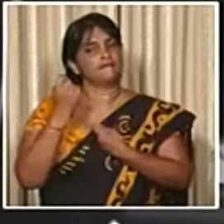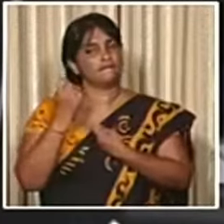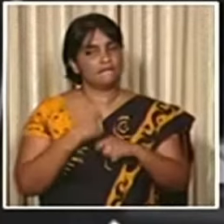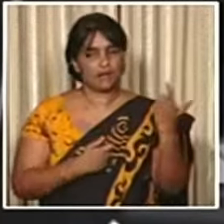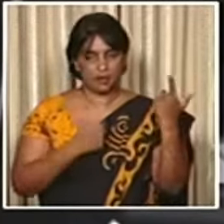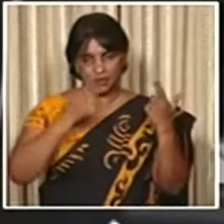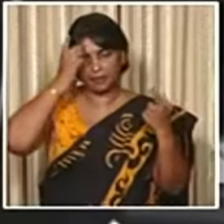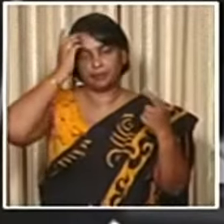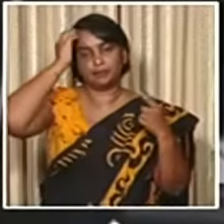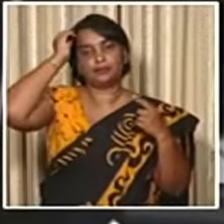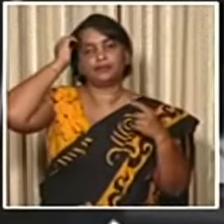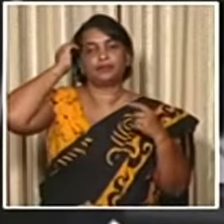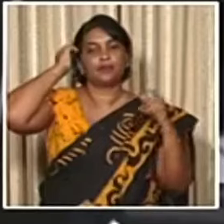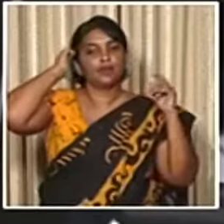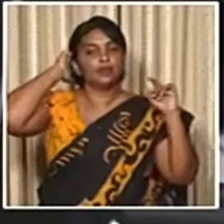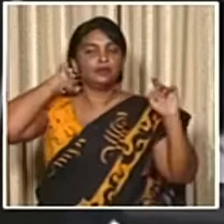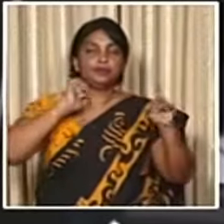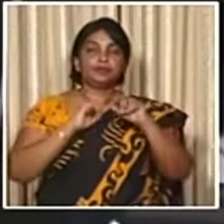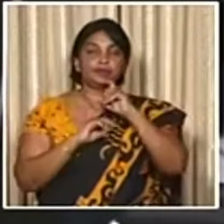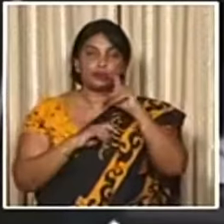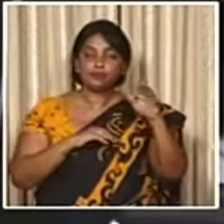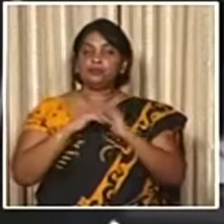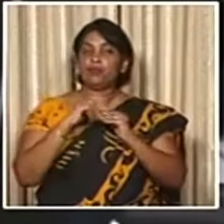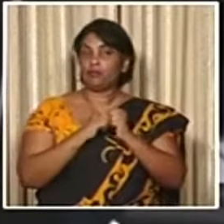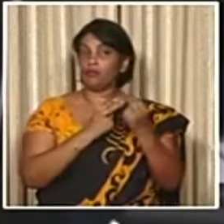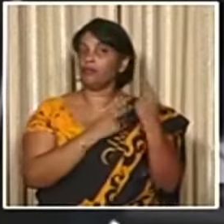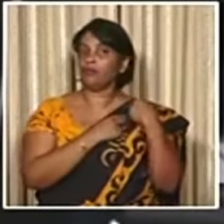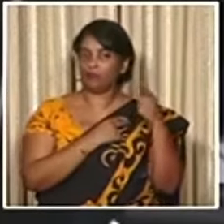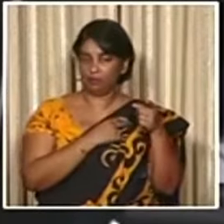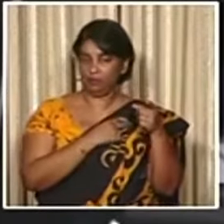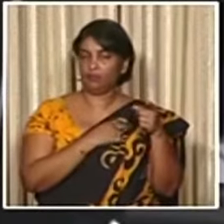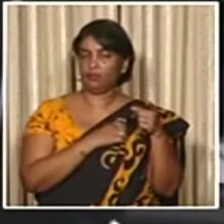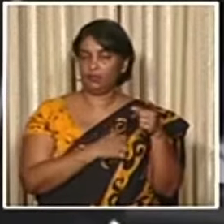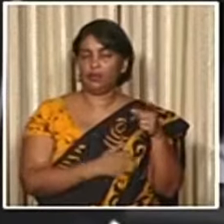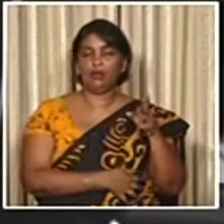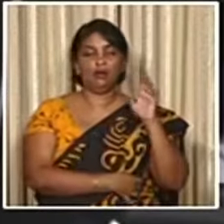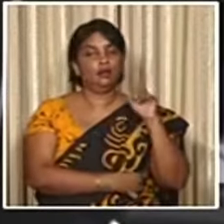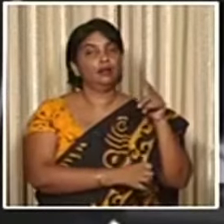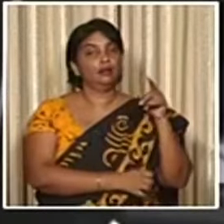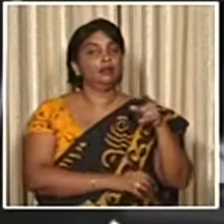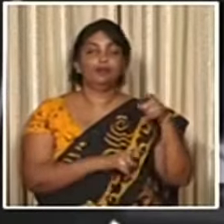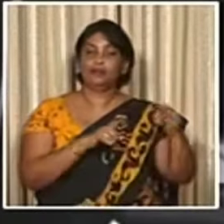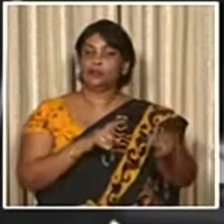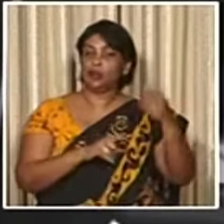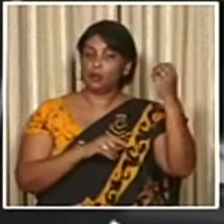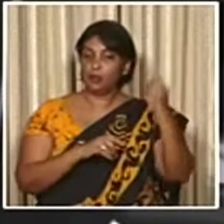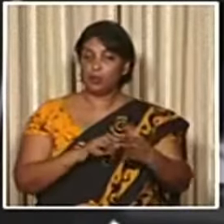වෙන්දේසිය විකුණනවා. එතකොට අධිකරණයේ කටයුත්ත තමයි ඒගොල්ල බාරගත්තේ. එතකොට ඊළඟට